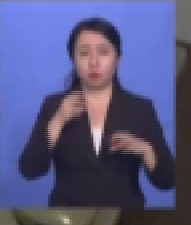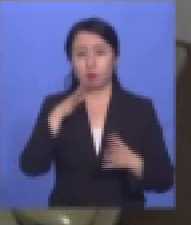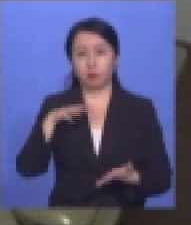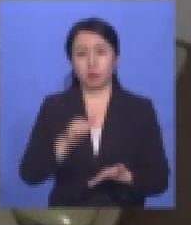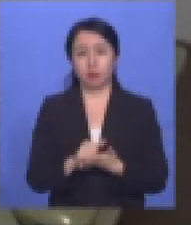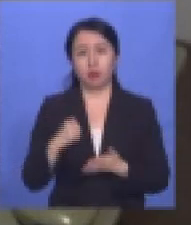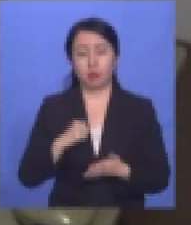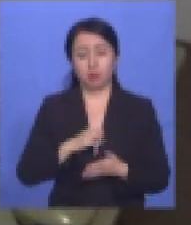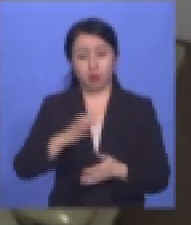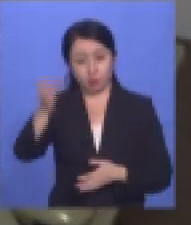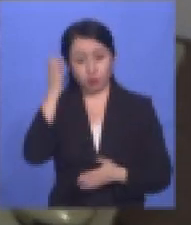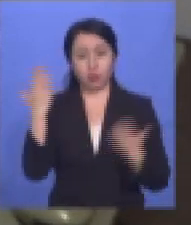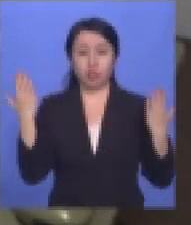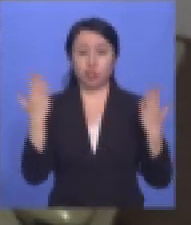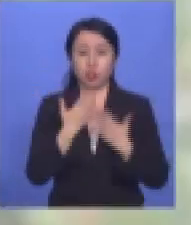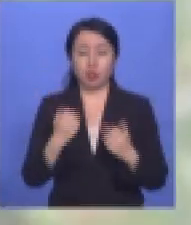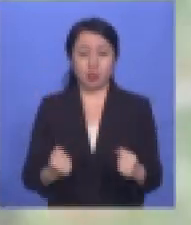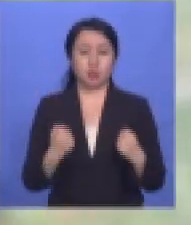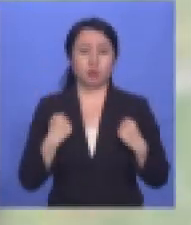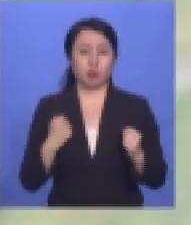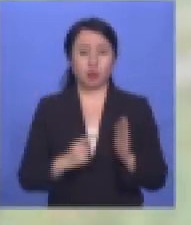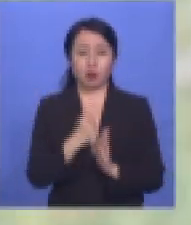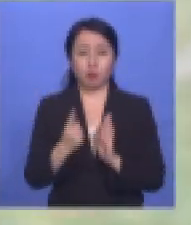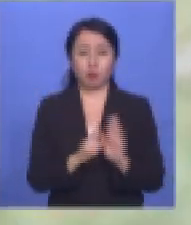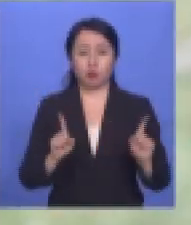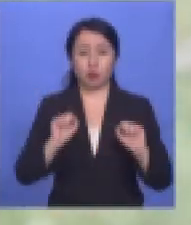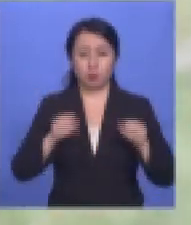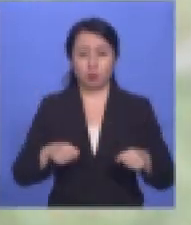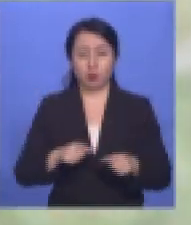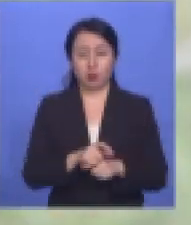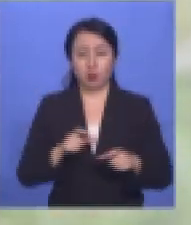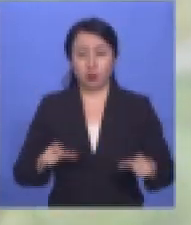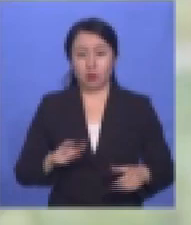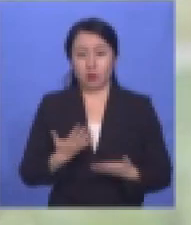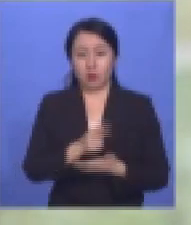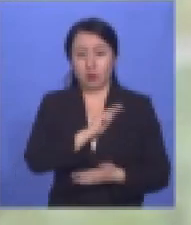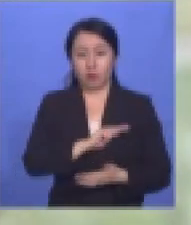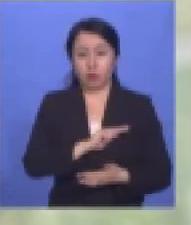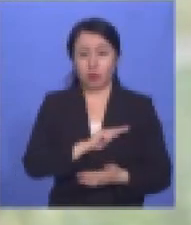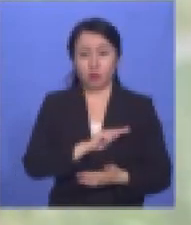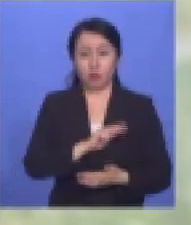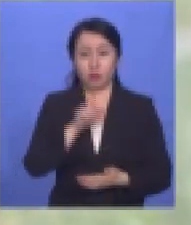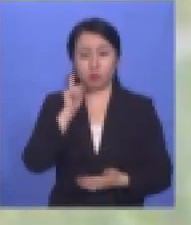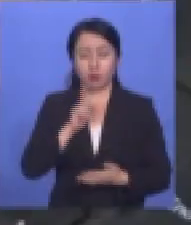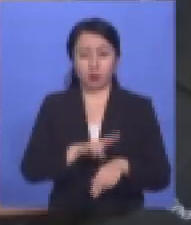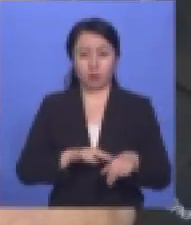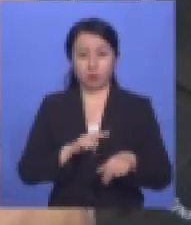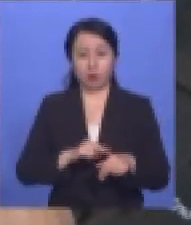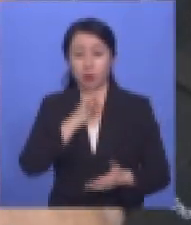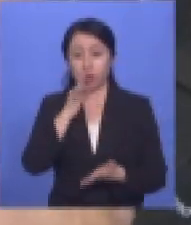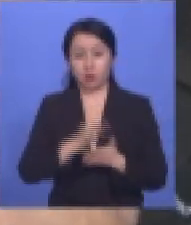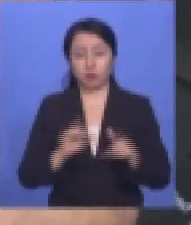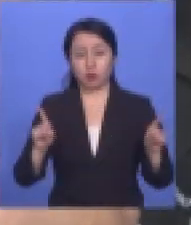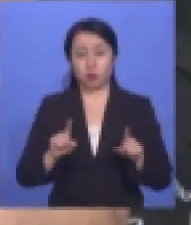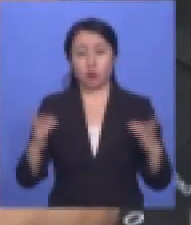занимается самообразованием чтением и спортом на вопрос что можно пожелать кандидатам на трудоустройство ВВД и молодым полицейским отвечает